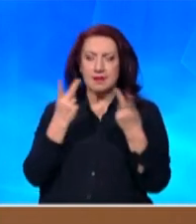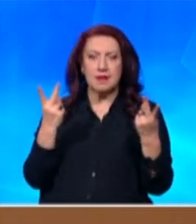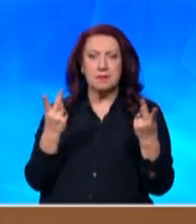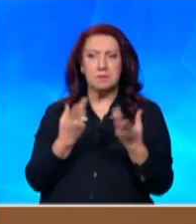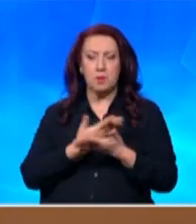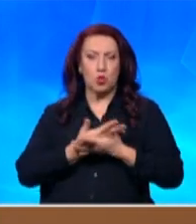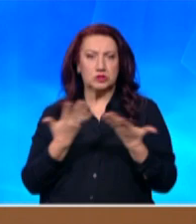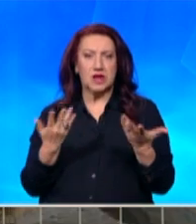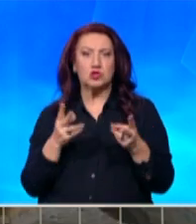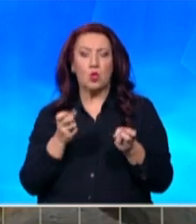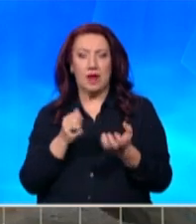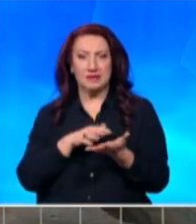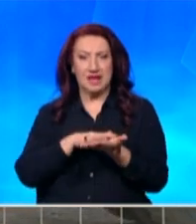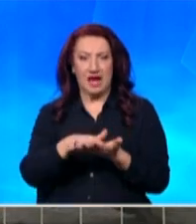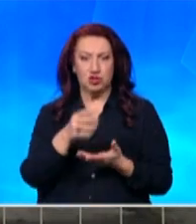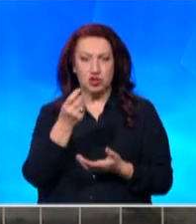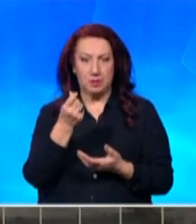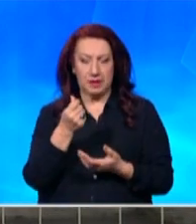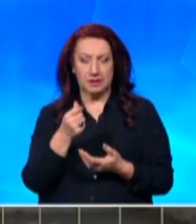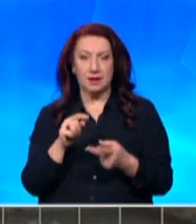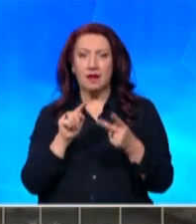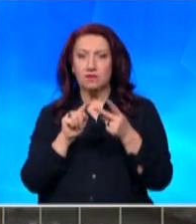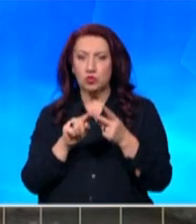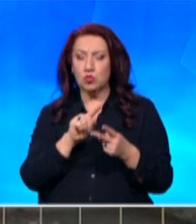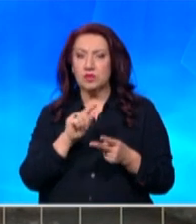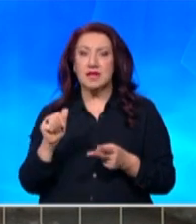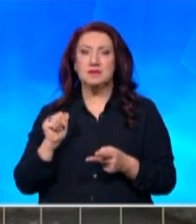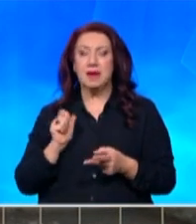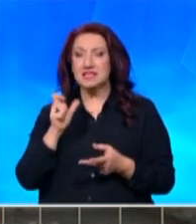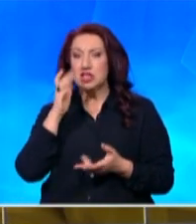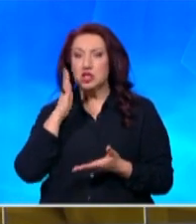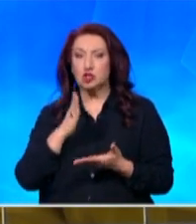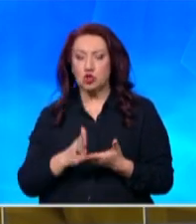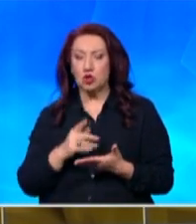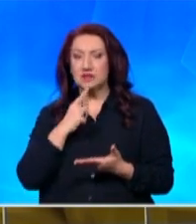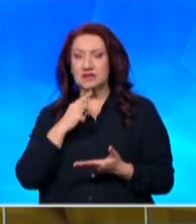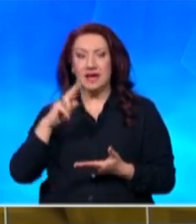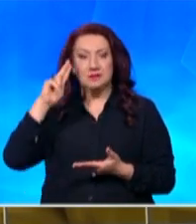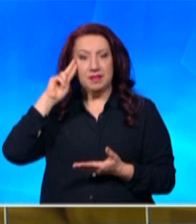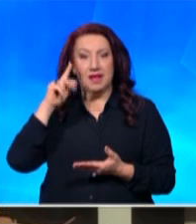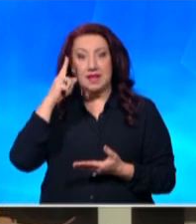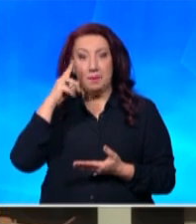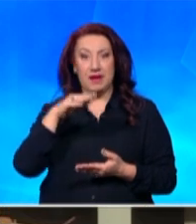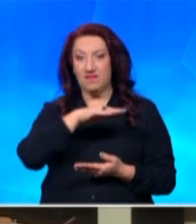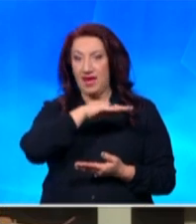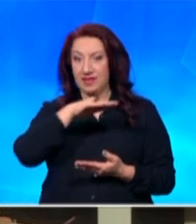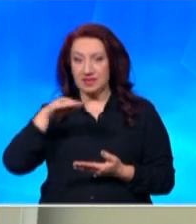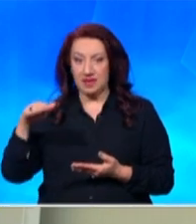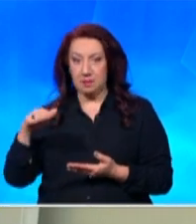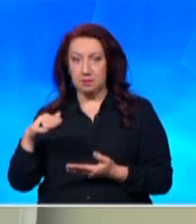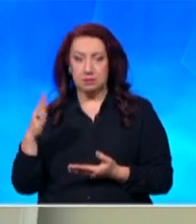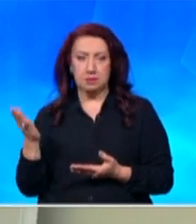средствата. Второ, че не беше спазен срока за изпълнение на първия етап, който